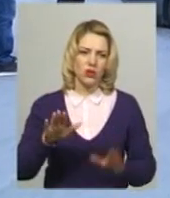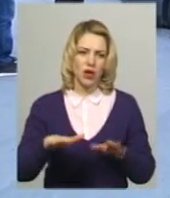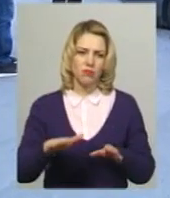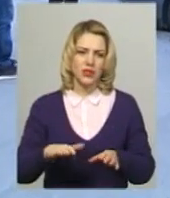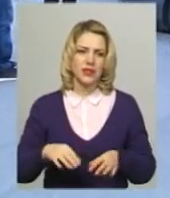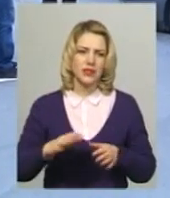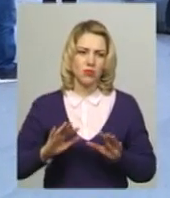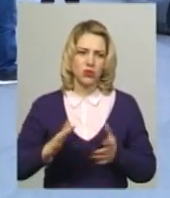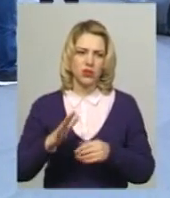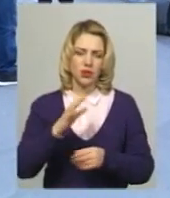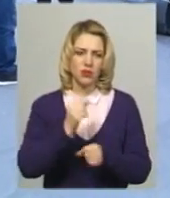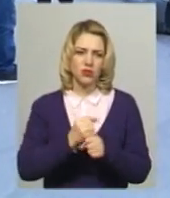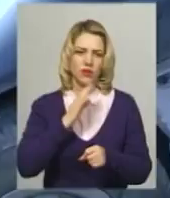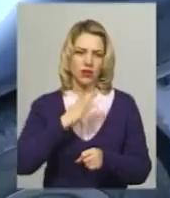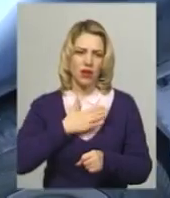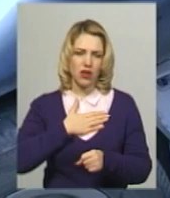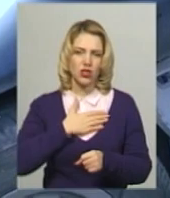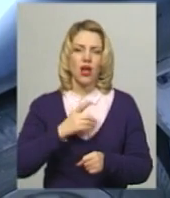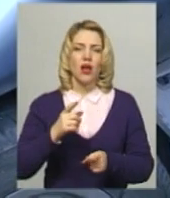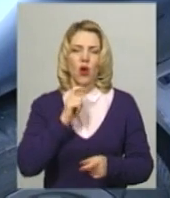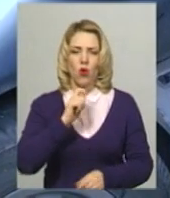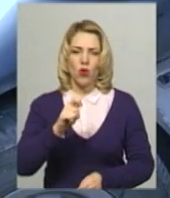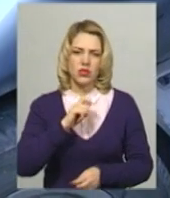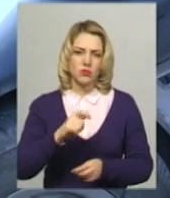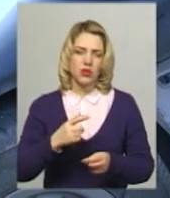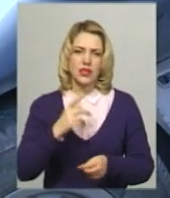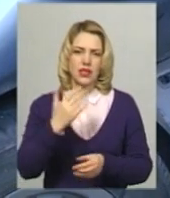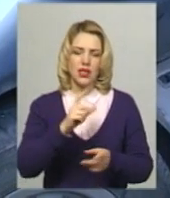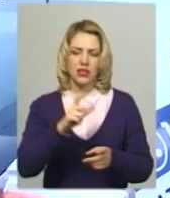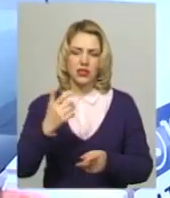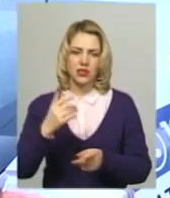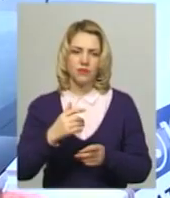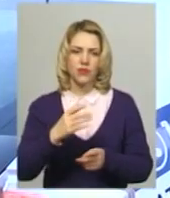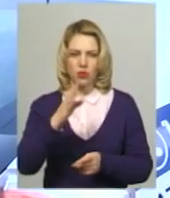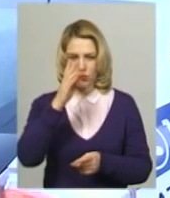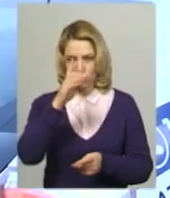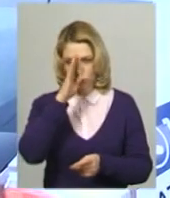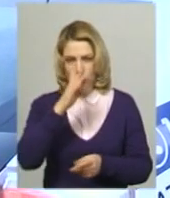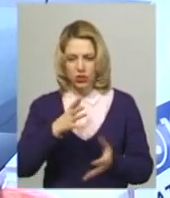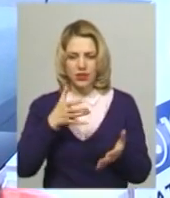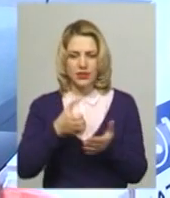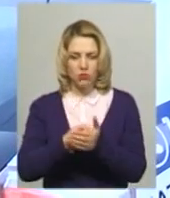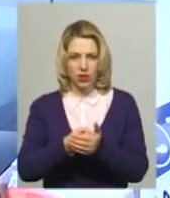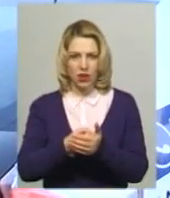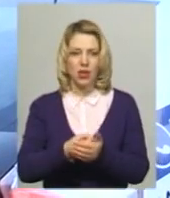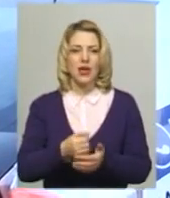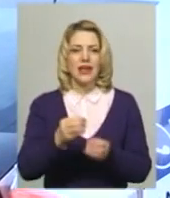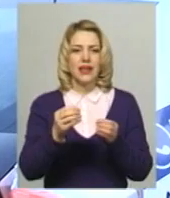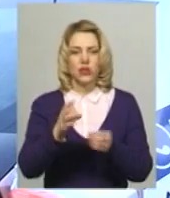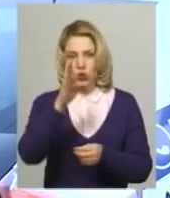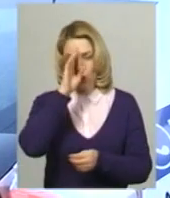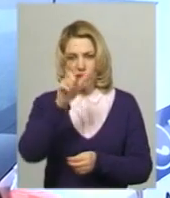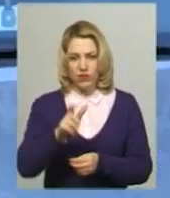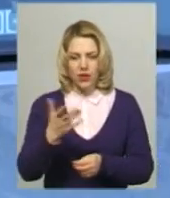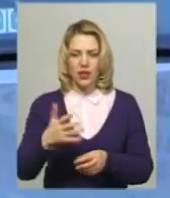наша кореспондентка Тетяна Ворожцова. За її словами, один із учасників ДТП збив чоловіка із 10-місячною дитиною, котра була у візку